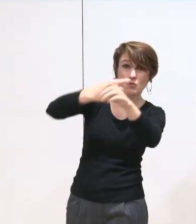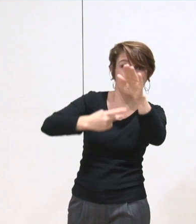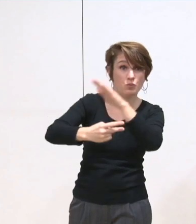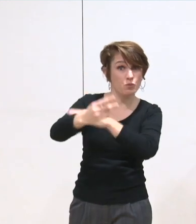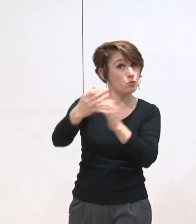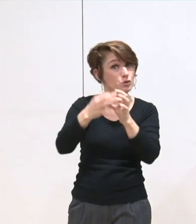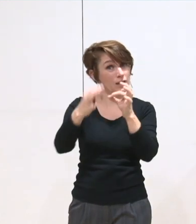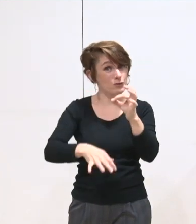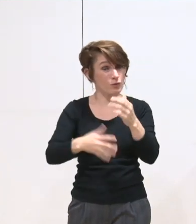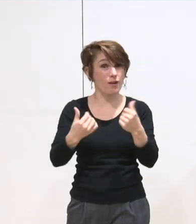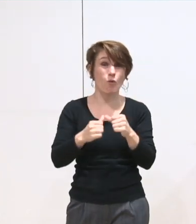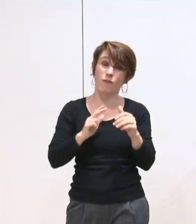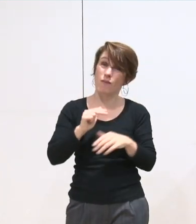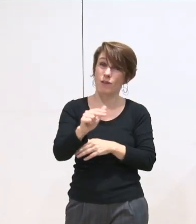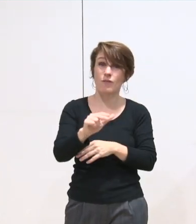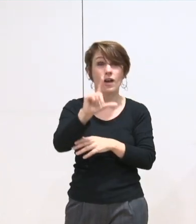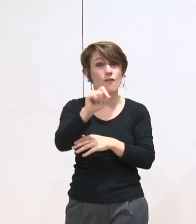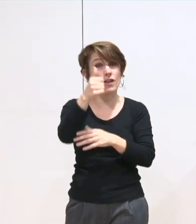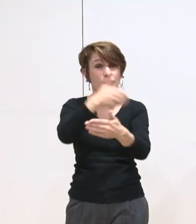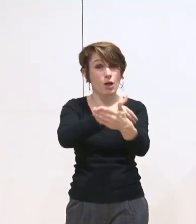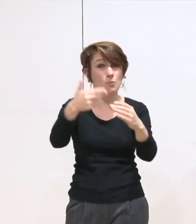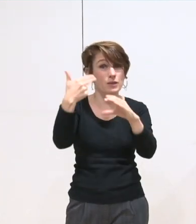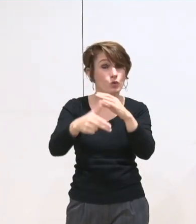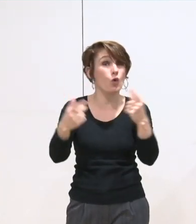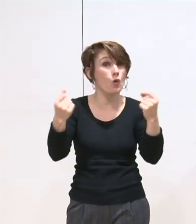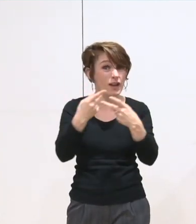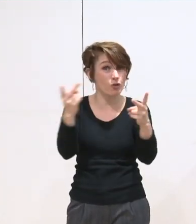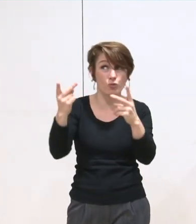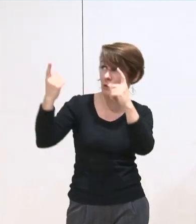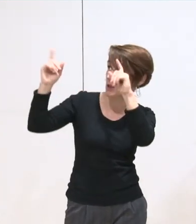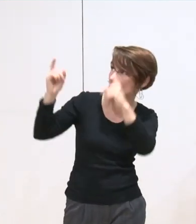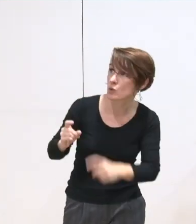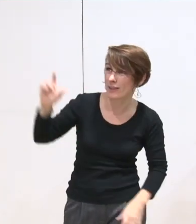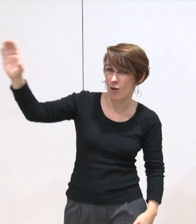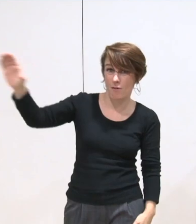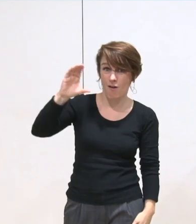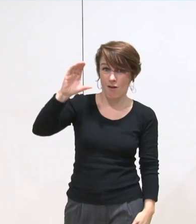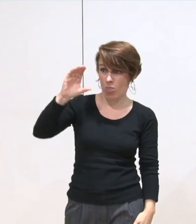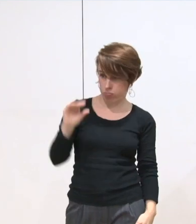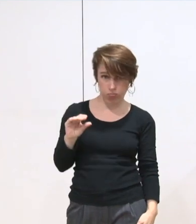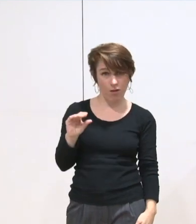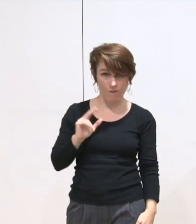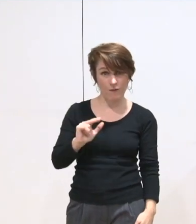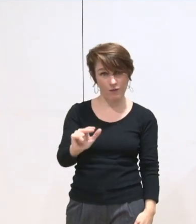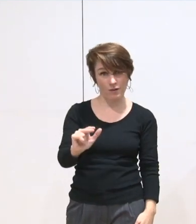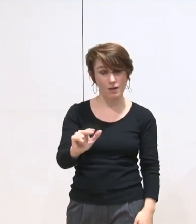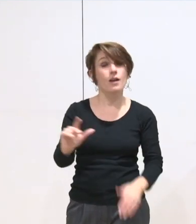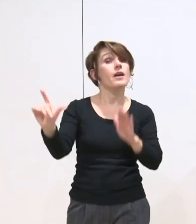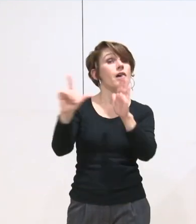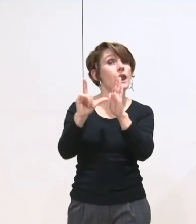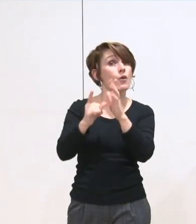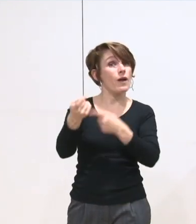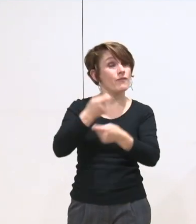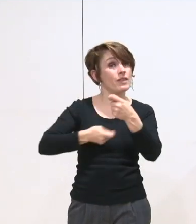21 millions d'euros par an d'argent public par rapport à ce que nous avions en 2013. Et la loi de finances dont les débats